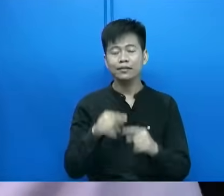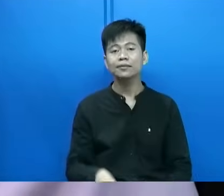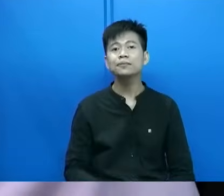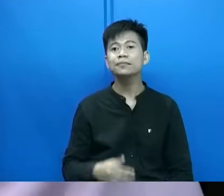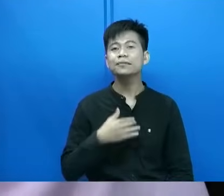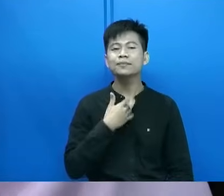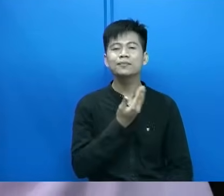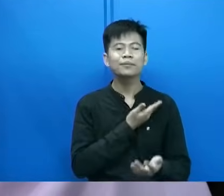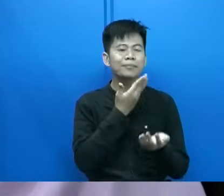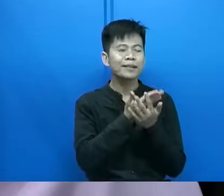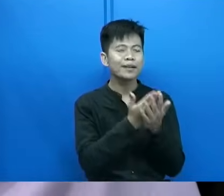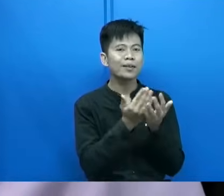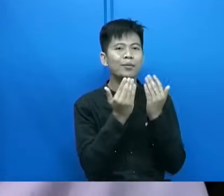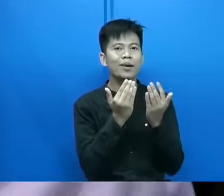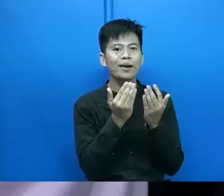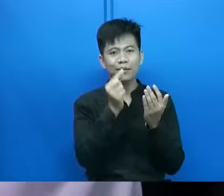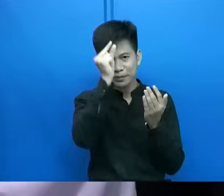Saya mau minta doa sama Ustadz.